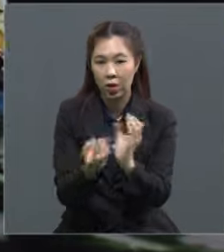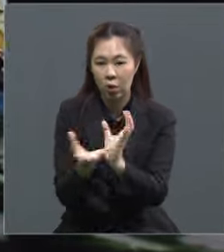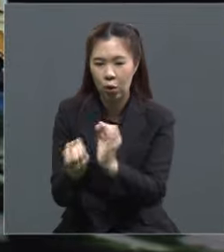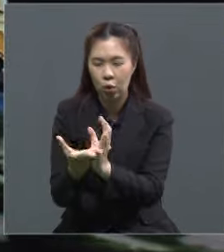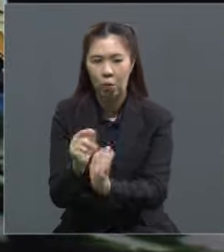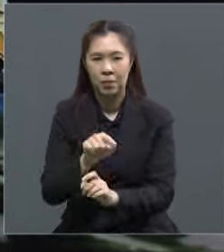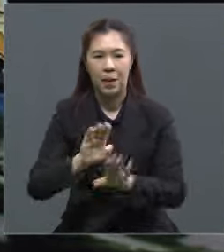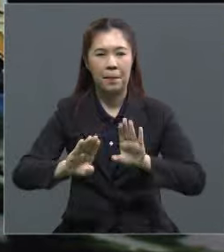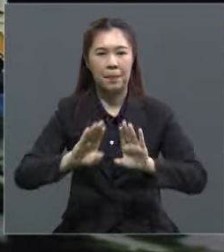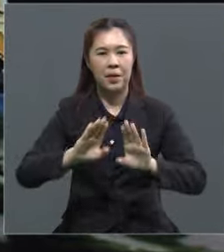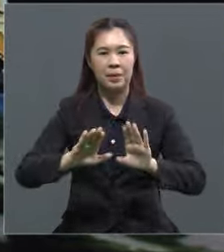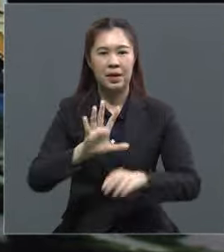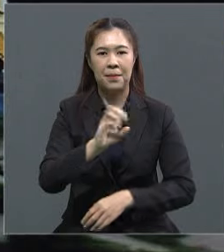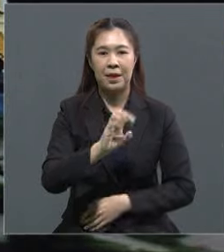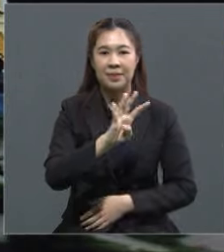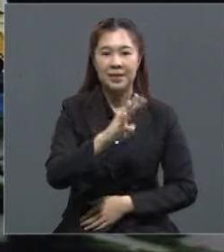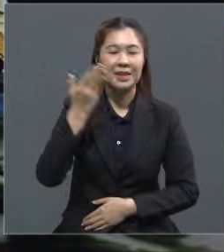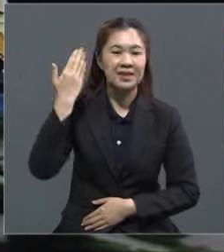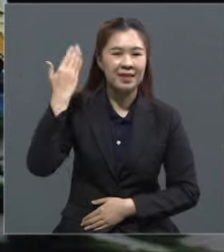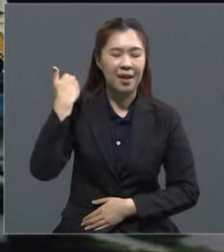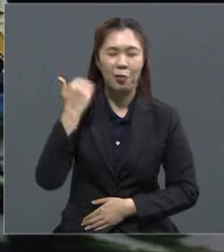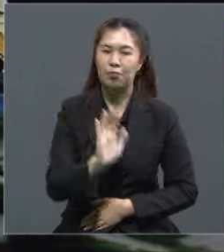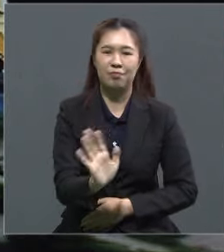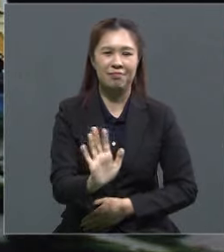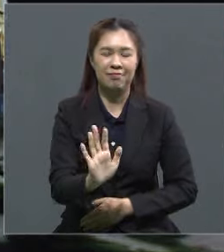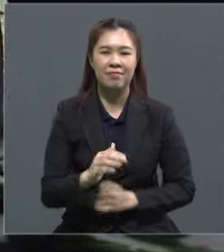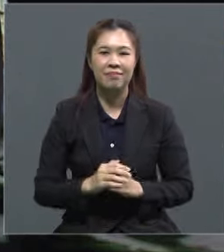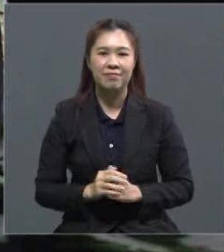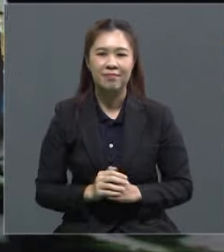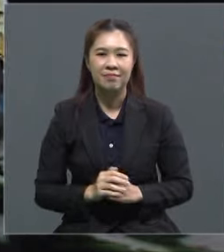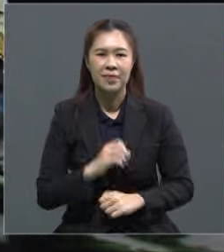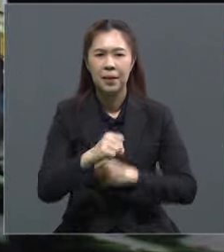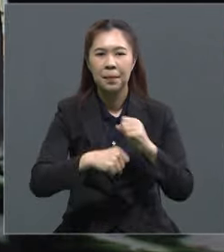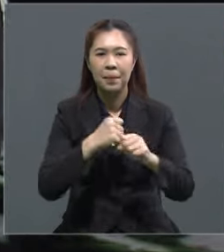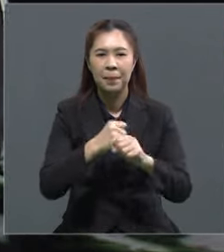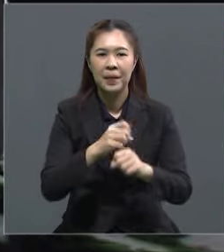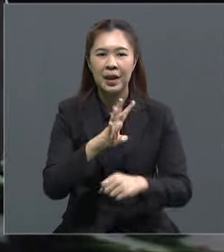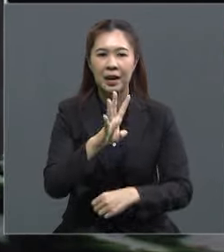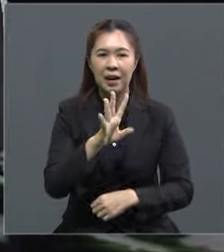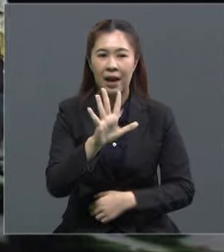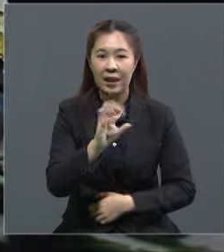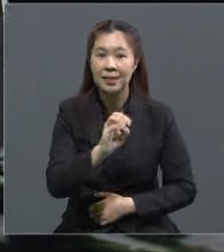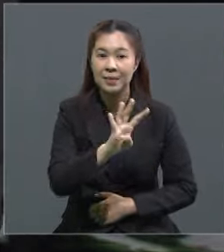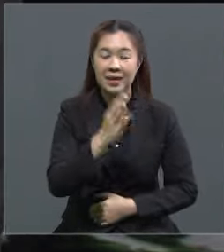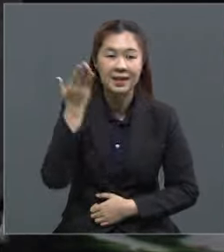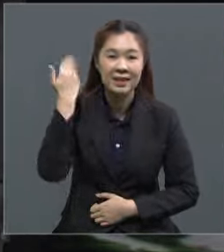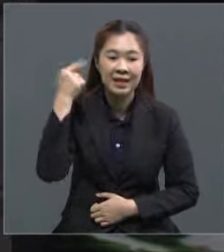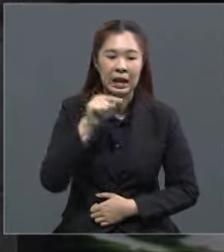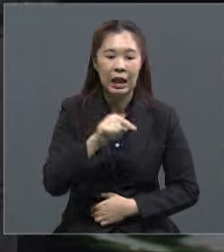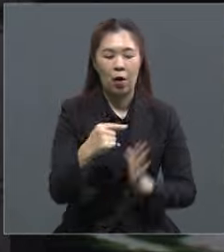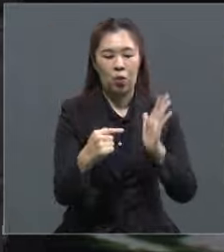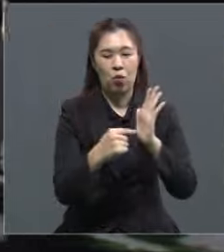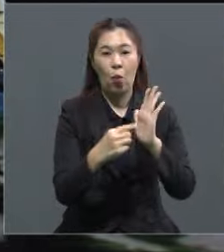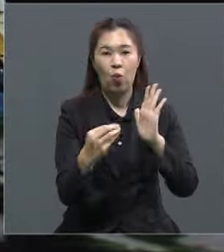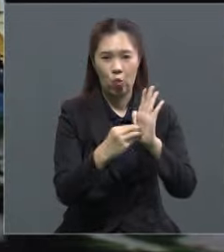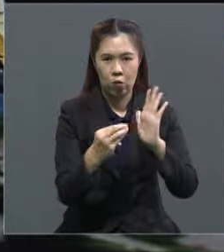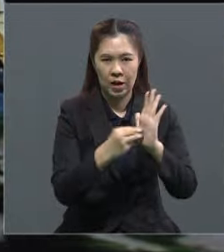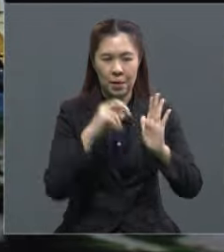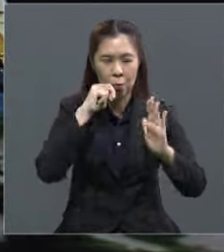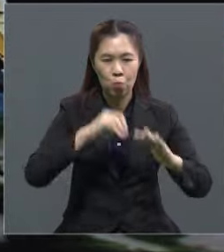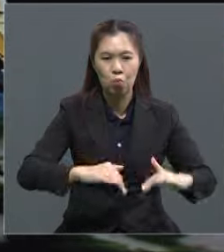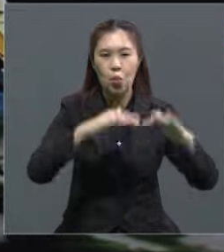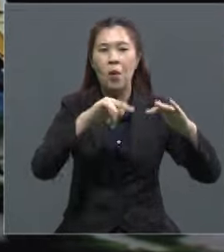54ซึ่งปี 54เนี่ยเราเอายึดไอ้จุดอ้างอิงก็คือกรุงเทพมหานครที่ท่วม